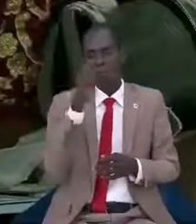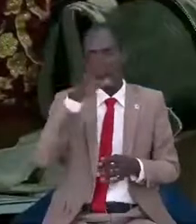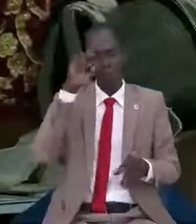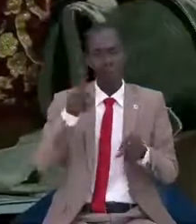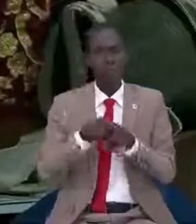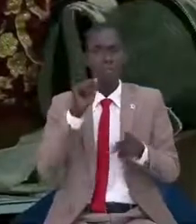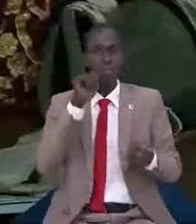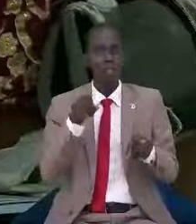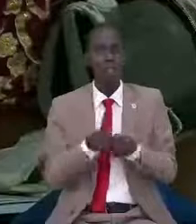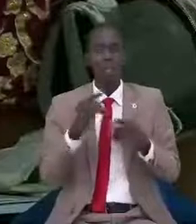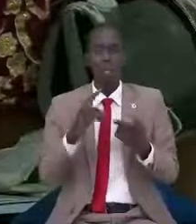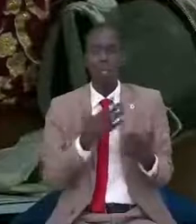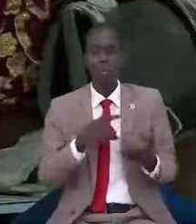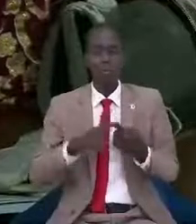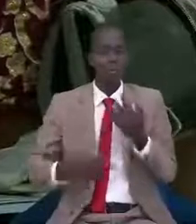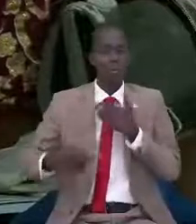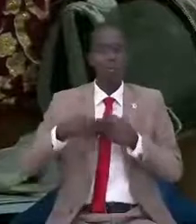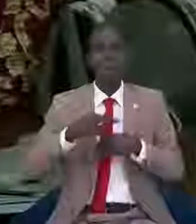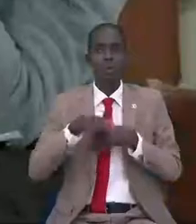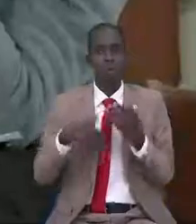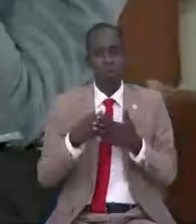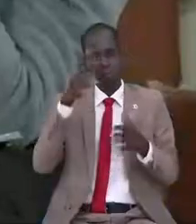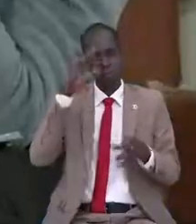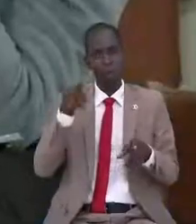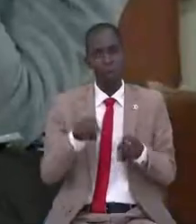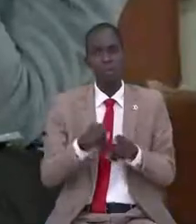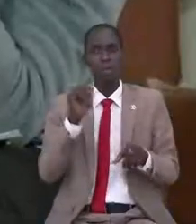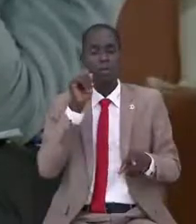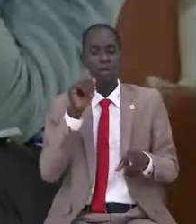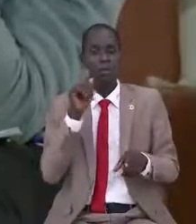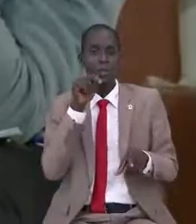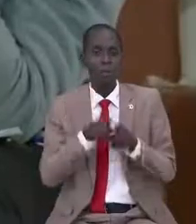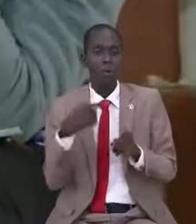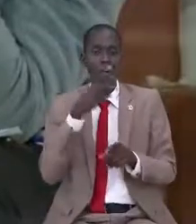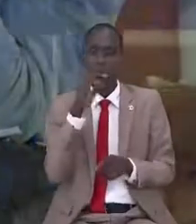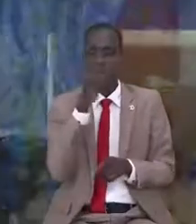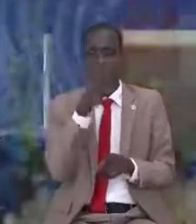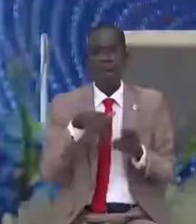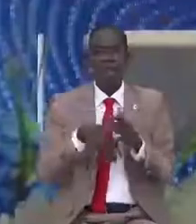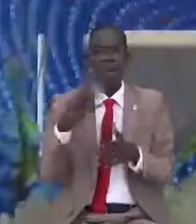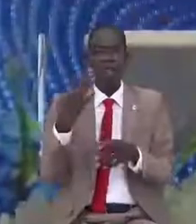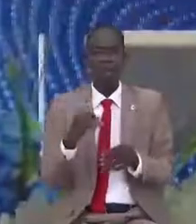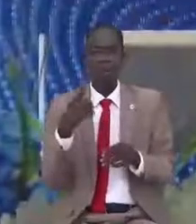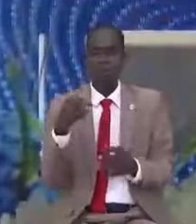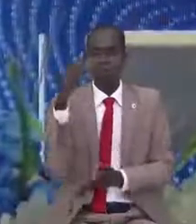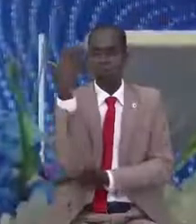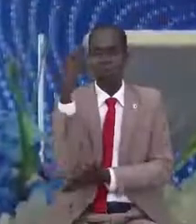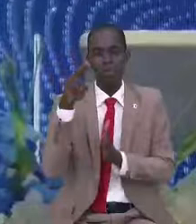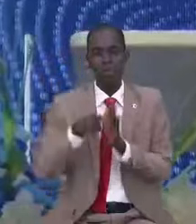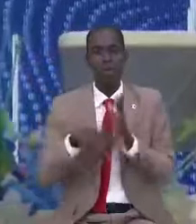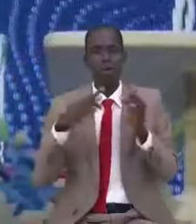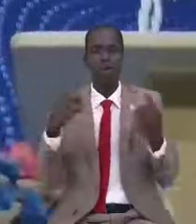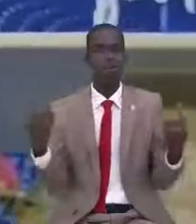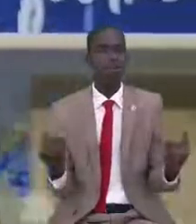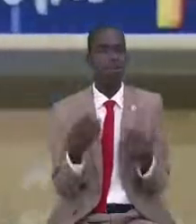ces faux frères et les retourner au Seigneur, pour les faire sortir de la jungle